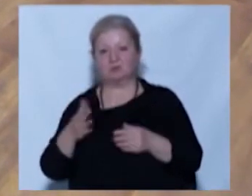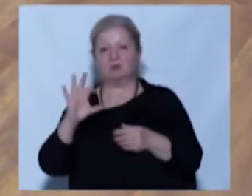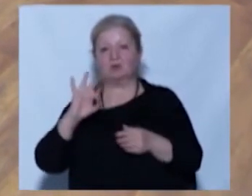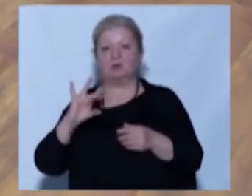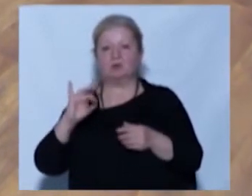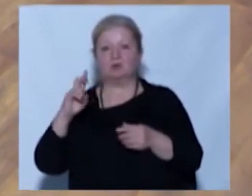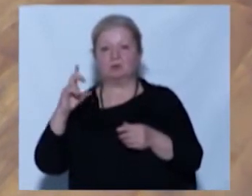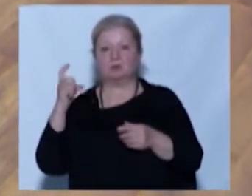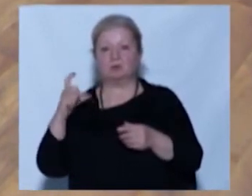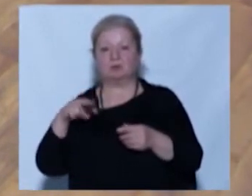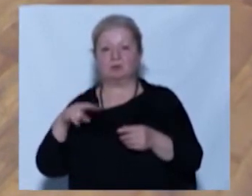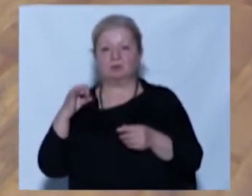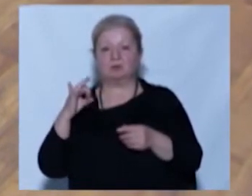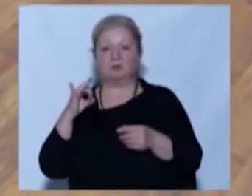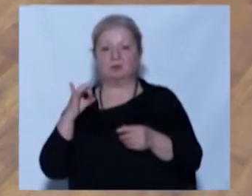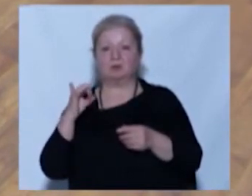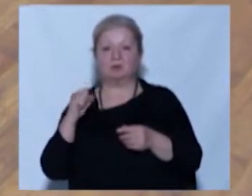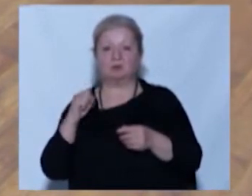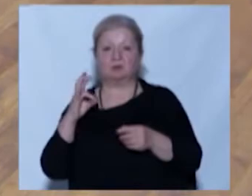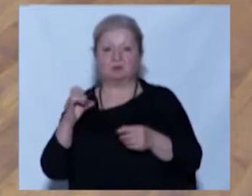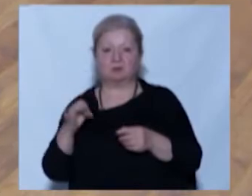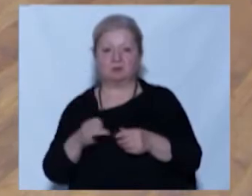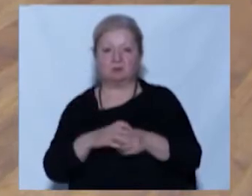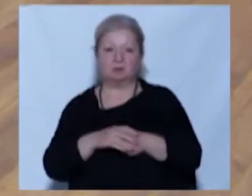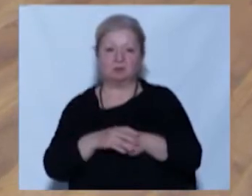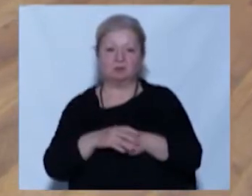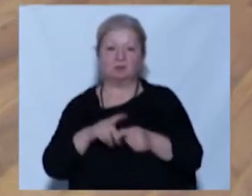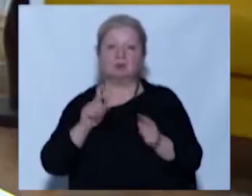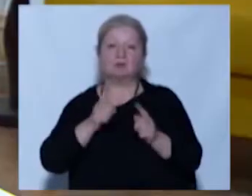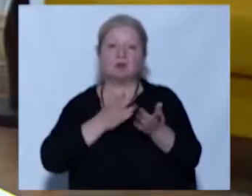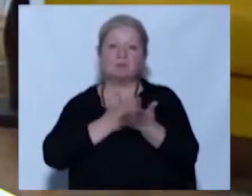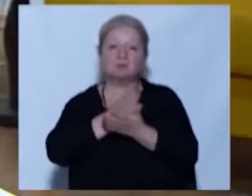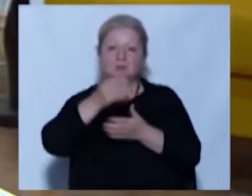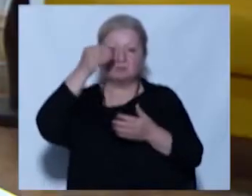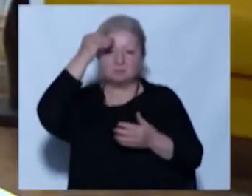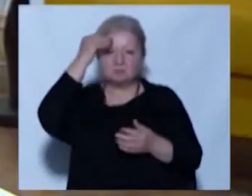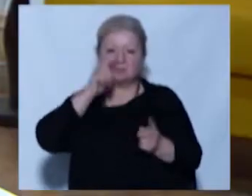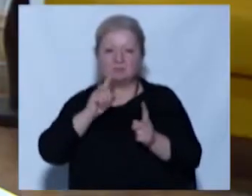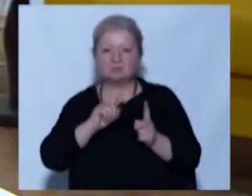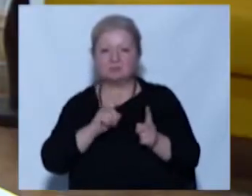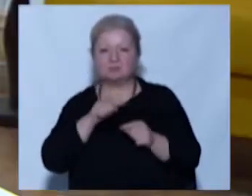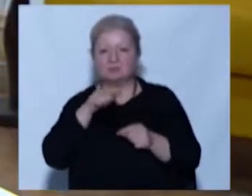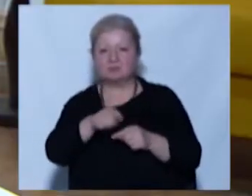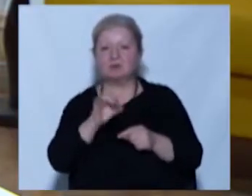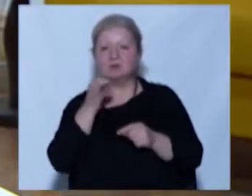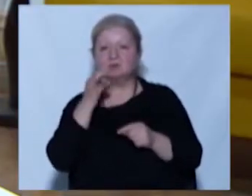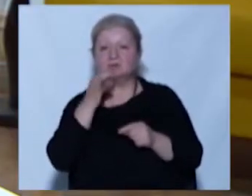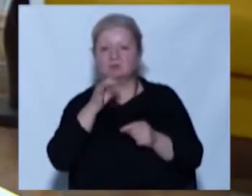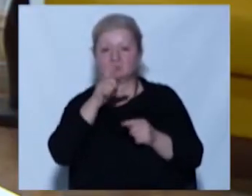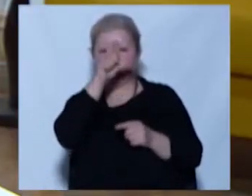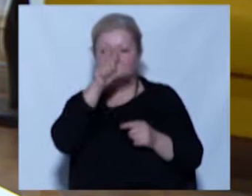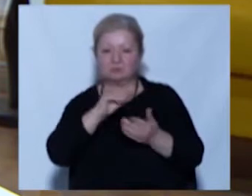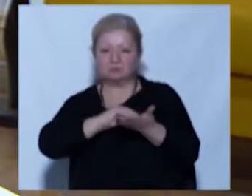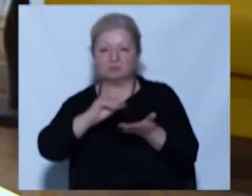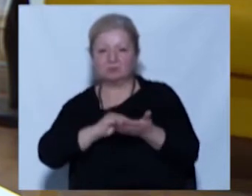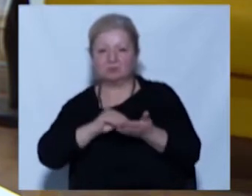მე-18 საუკუნის სიტუაციას. ახლა ასეთი კითხვები ჩნდება. რა მიზნებს ისახავენ ამ